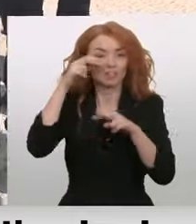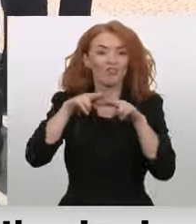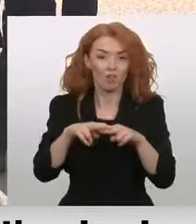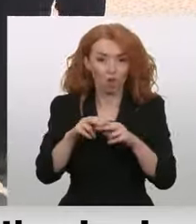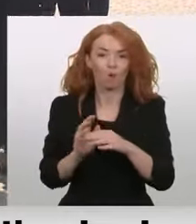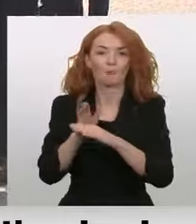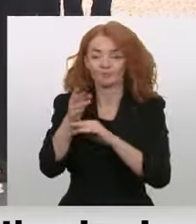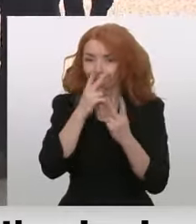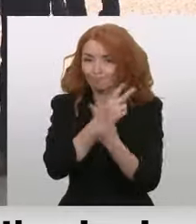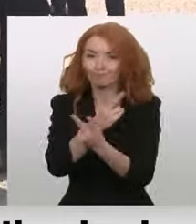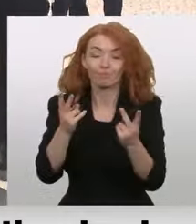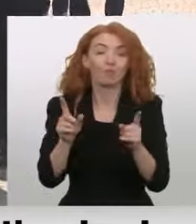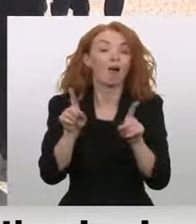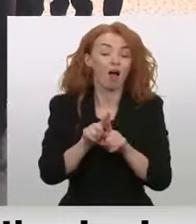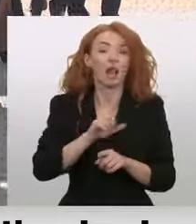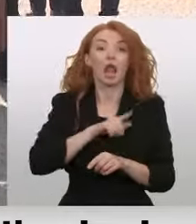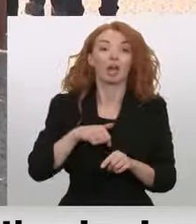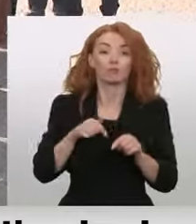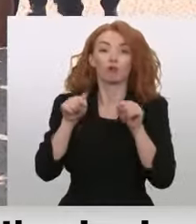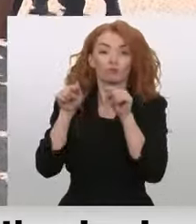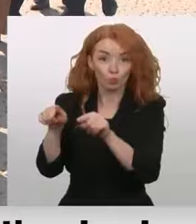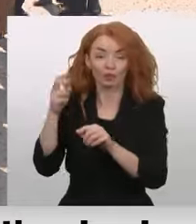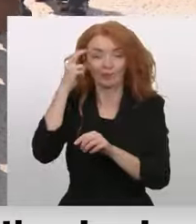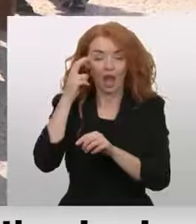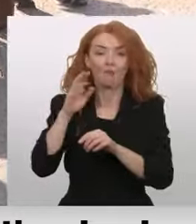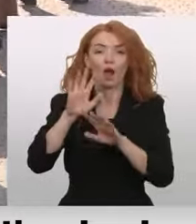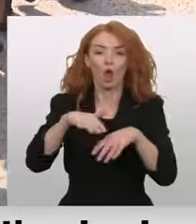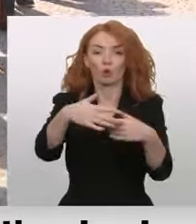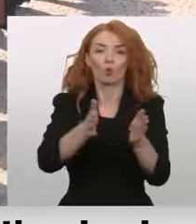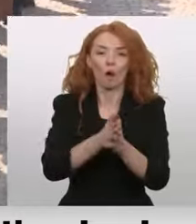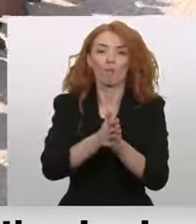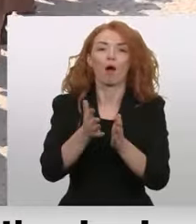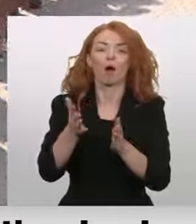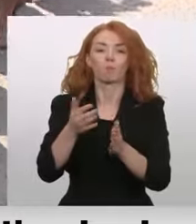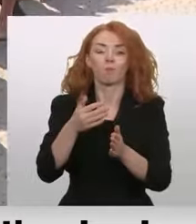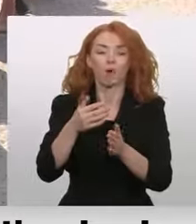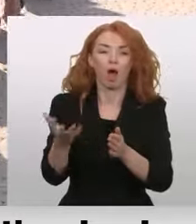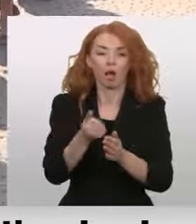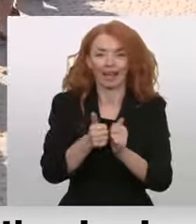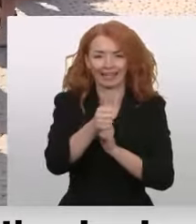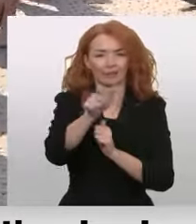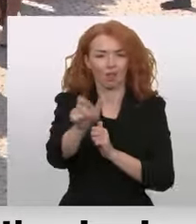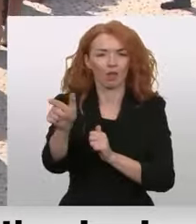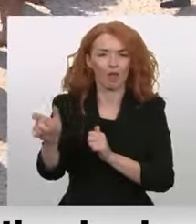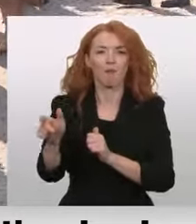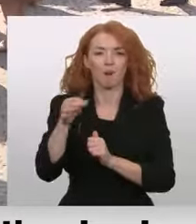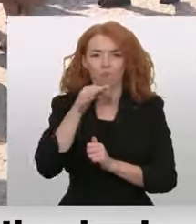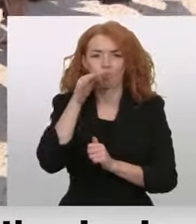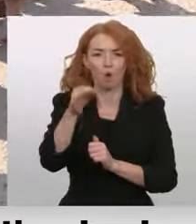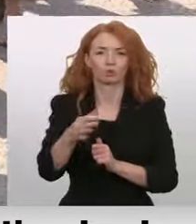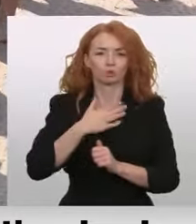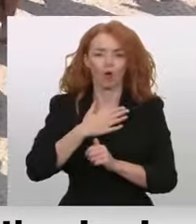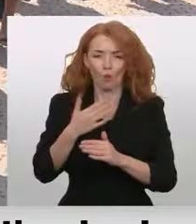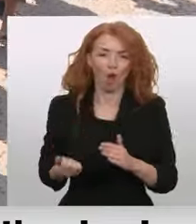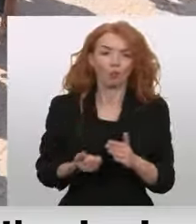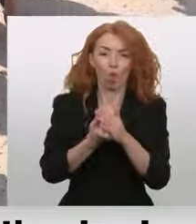dien, jā, Latvija ir šeit, lai kopā ar citiem līderiem paustu atbalstu Ukrainai, kurai